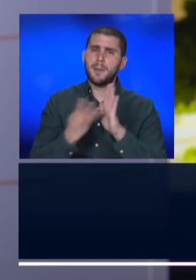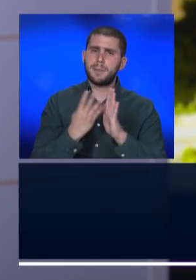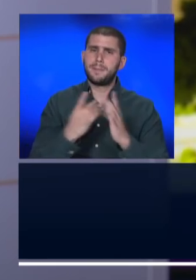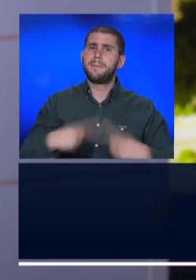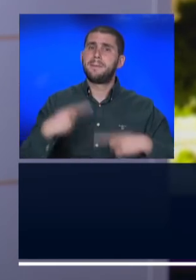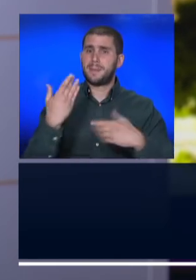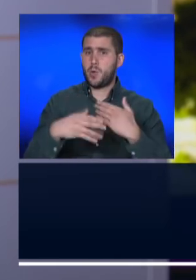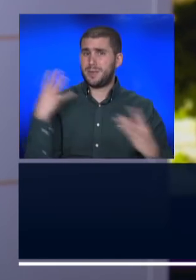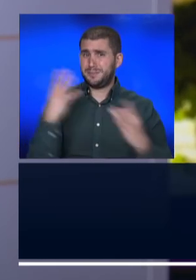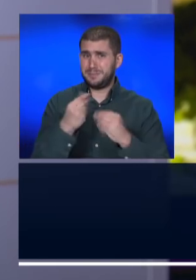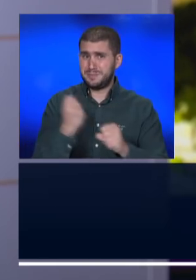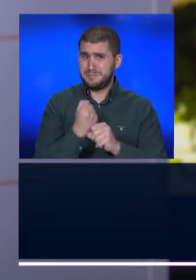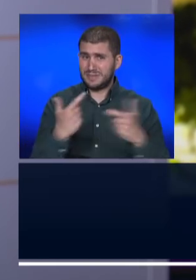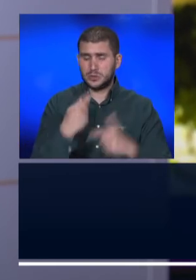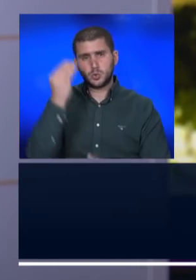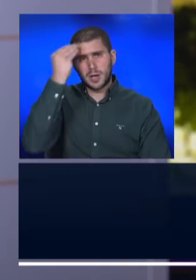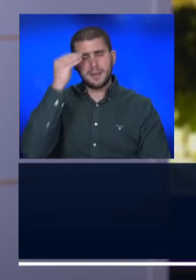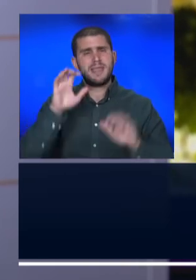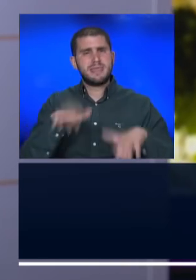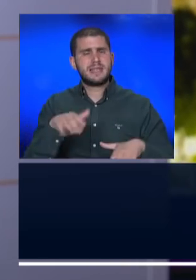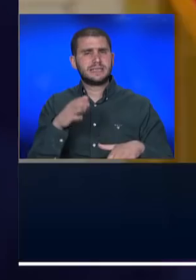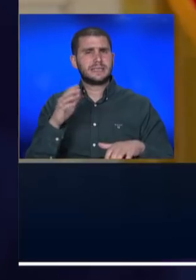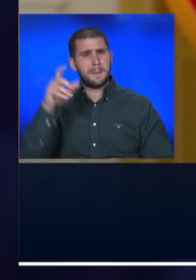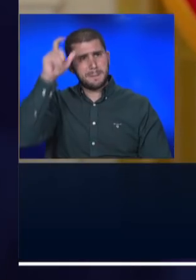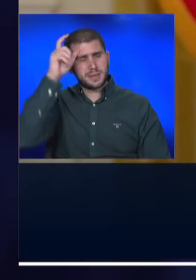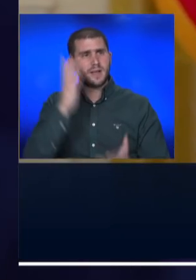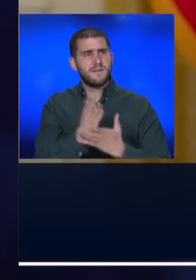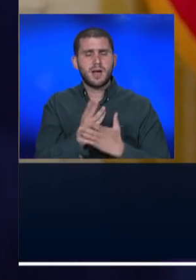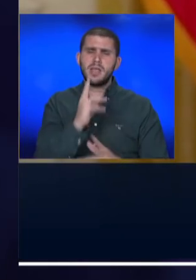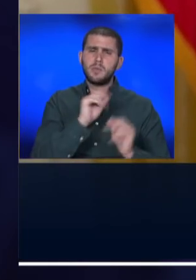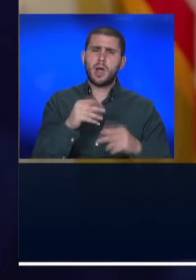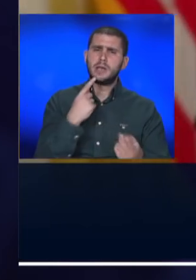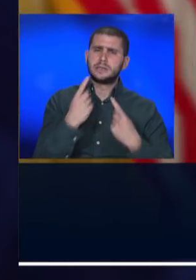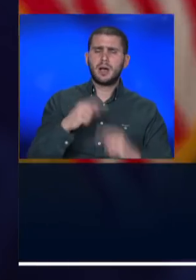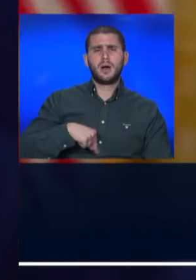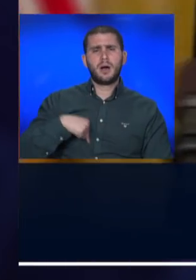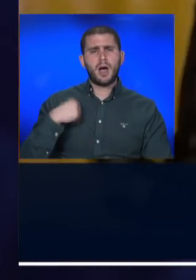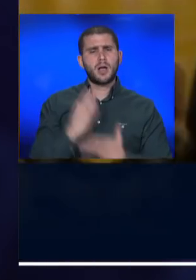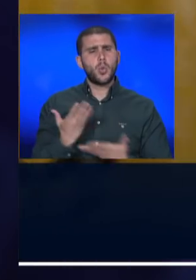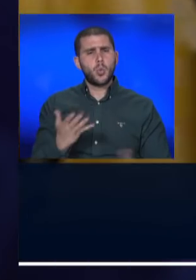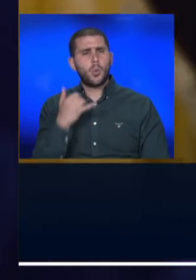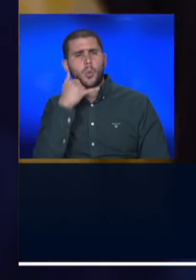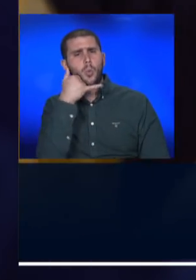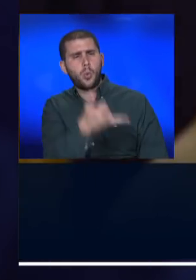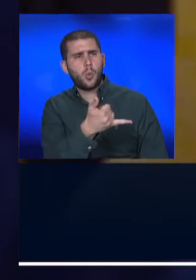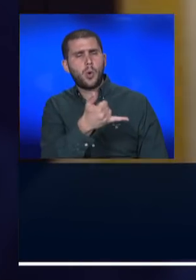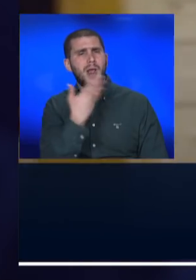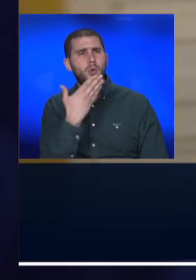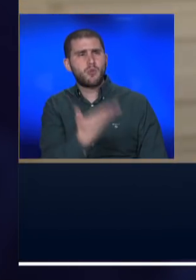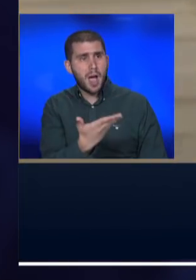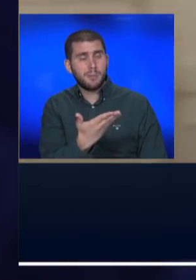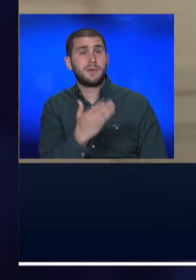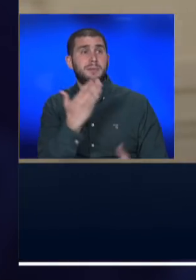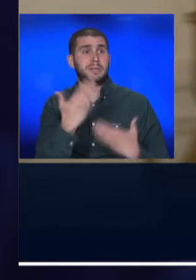זוכרים כשהנשיא נכנס כמה להגנו על השיחה שלוקח לזמן להגיע לבלפור לירושלים, והנה כשביידן רוצה